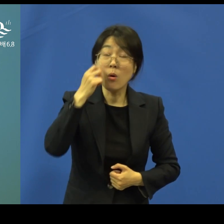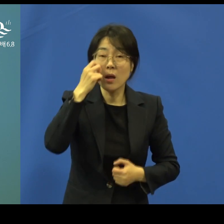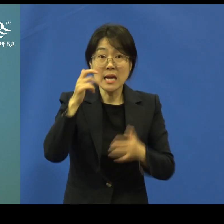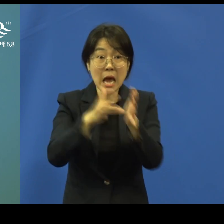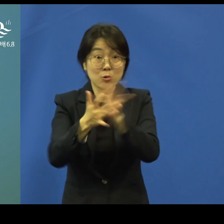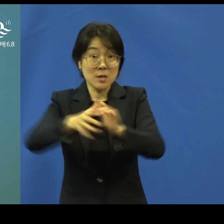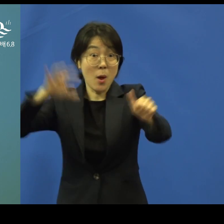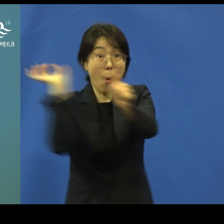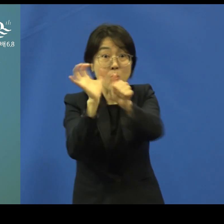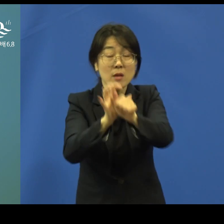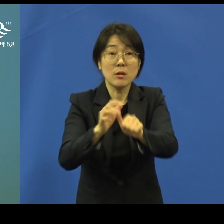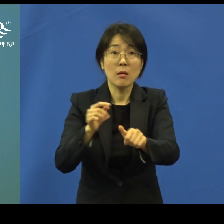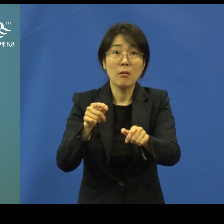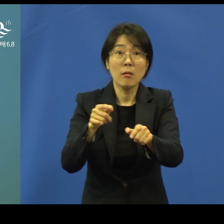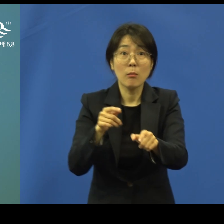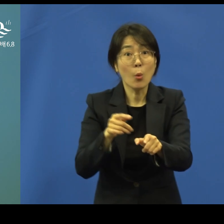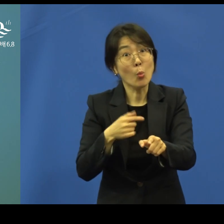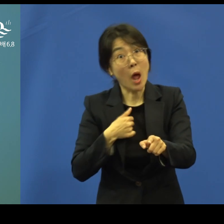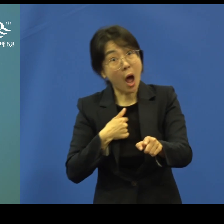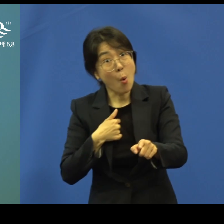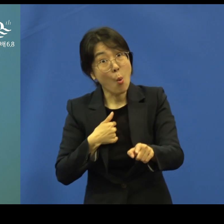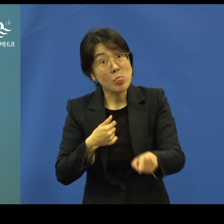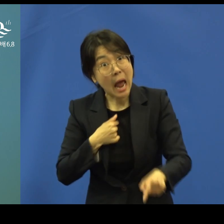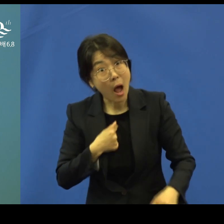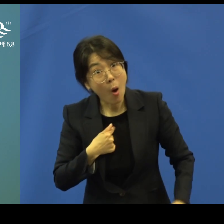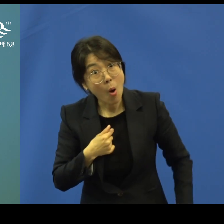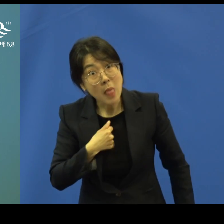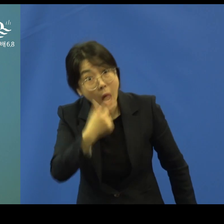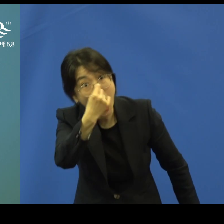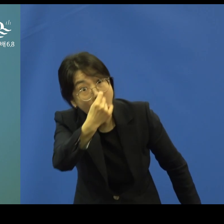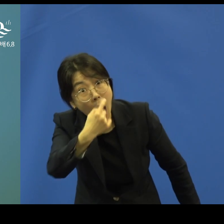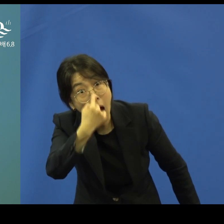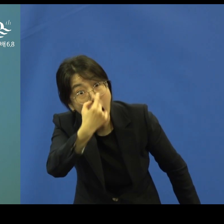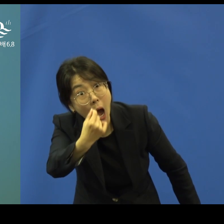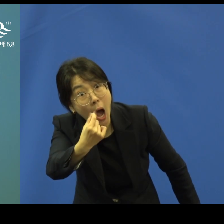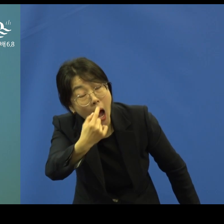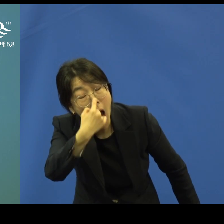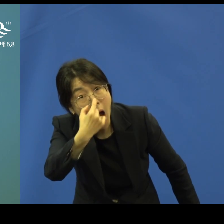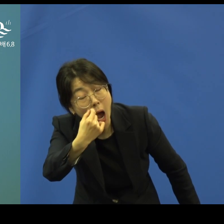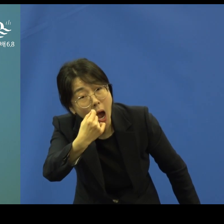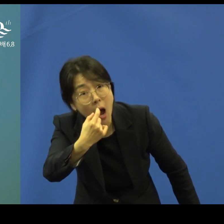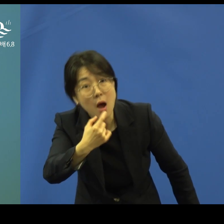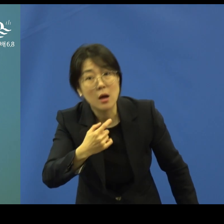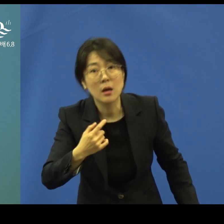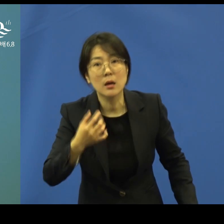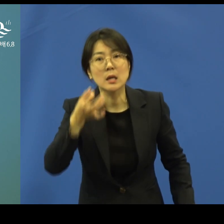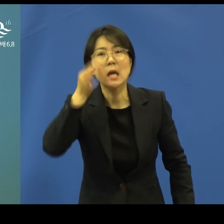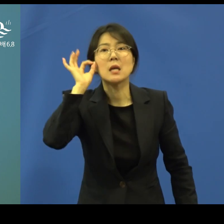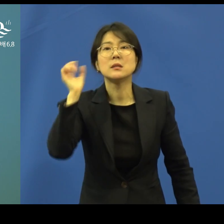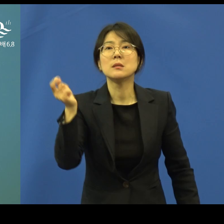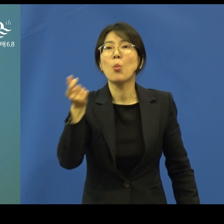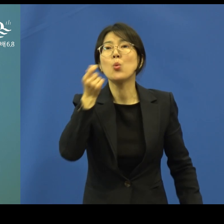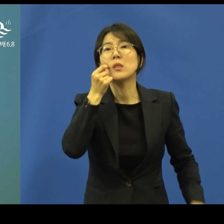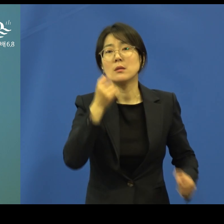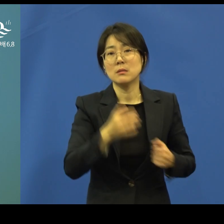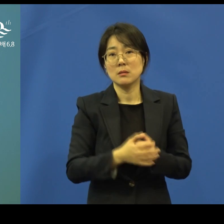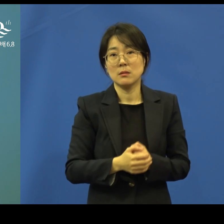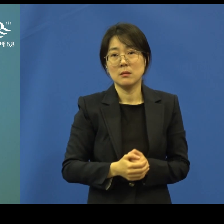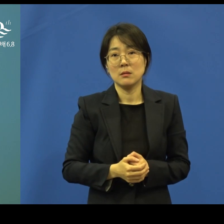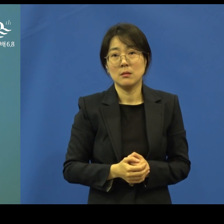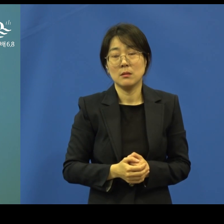너무도 가난한 상태인데 가난한 줄 모르고, 너무도 가련하고 너무도 눈멀고